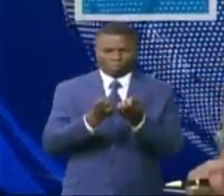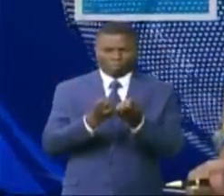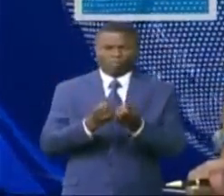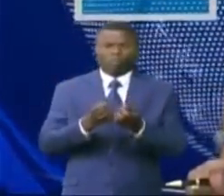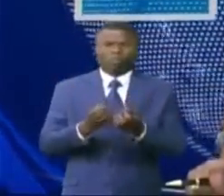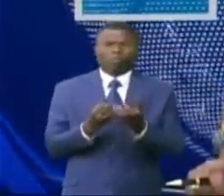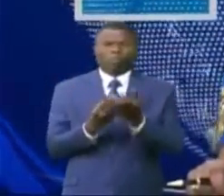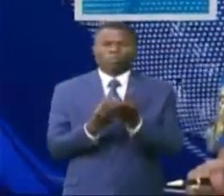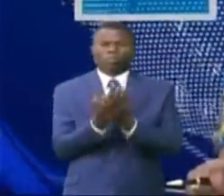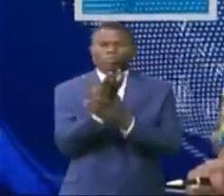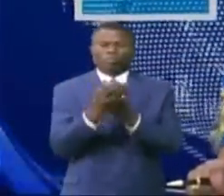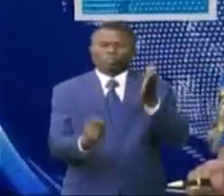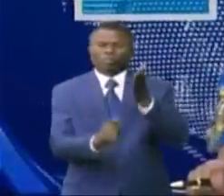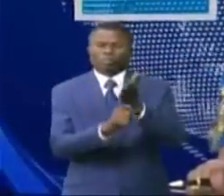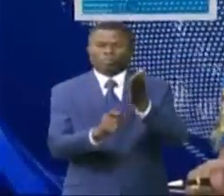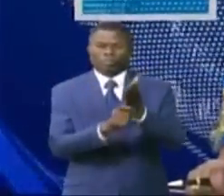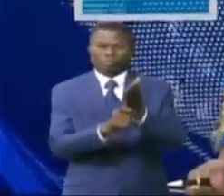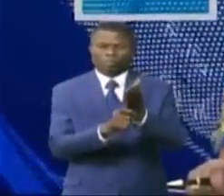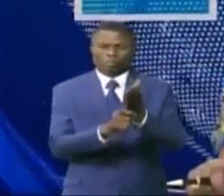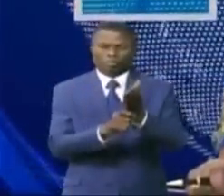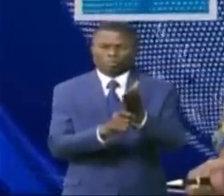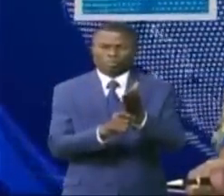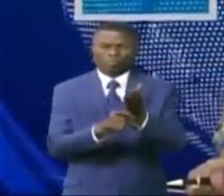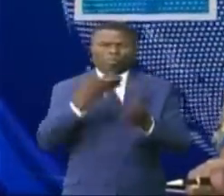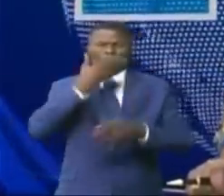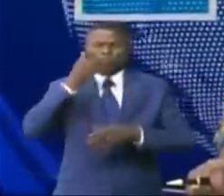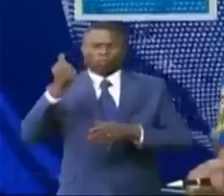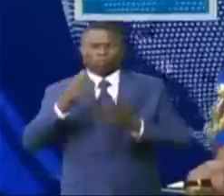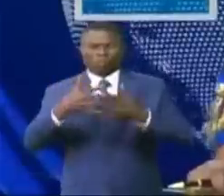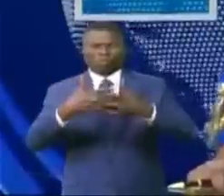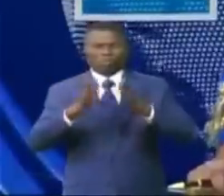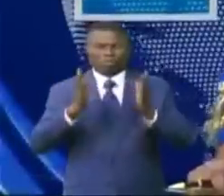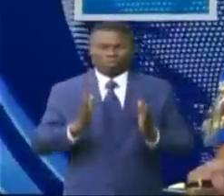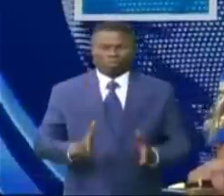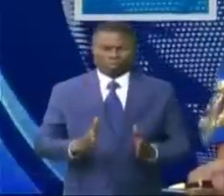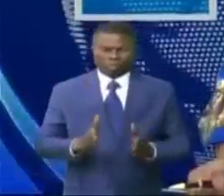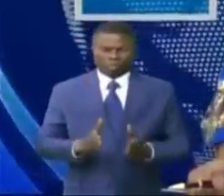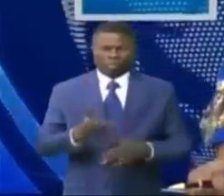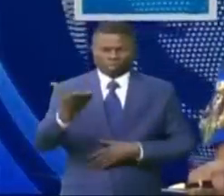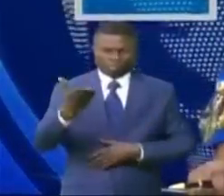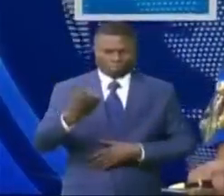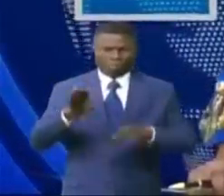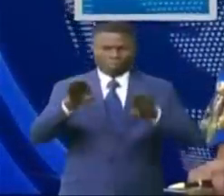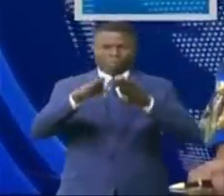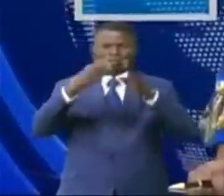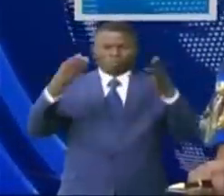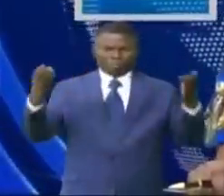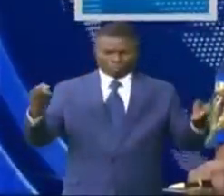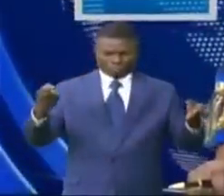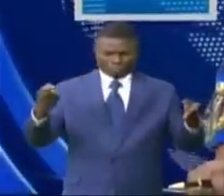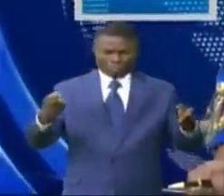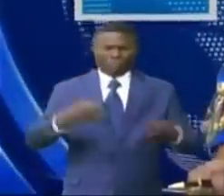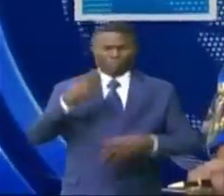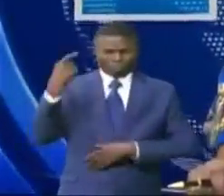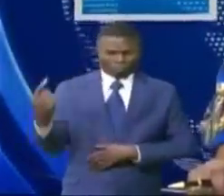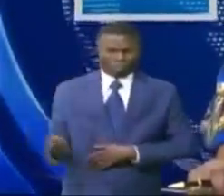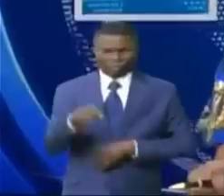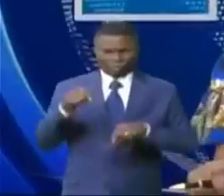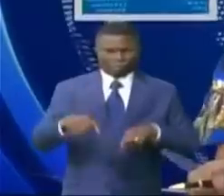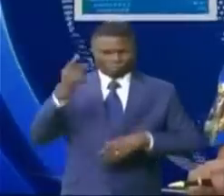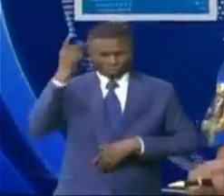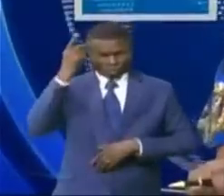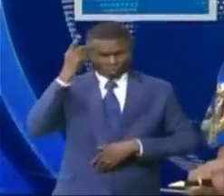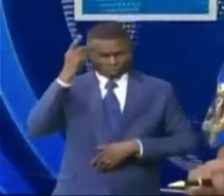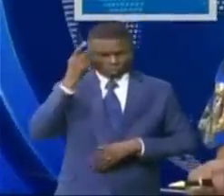fournisseur technologique à ses précieux partenaires. Ce dernier a été inauguré hier à Kinshasa.